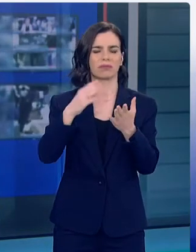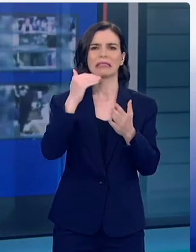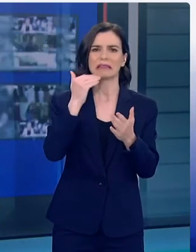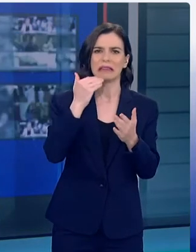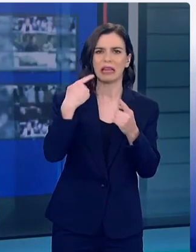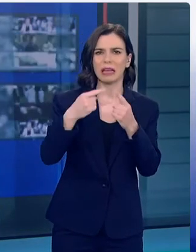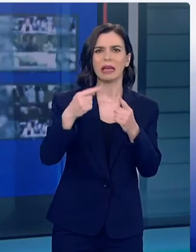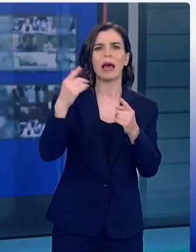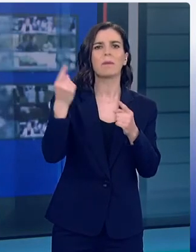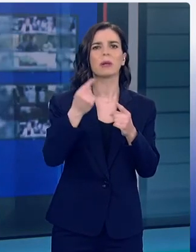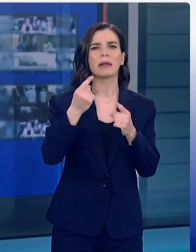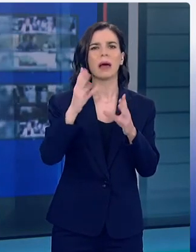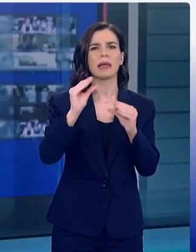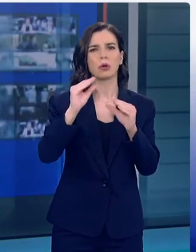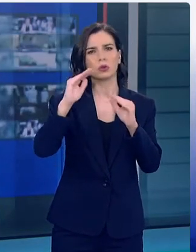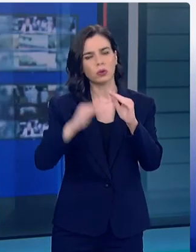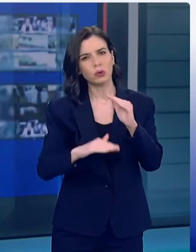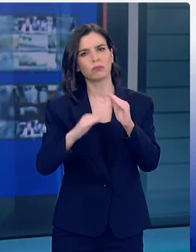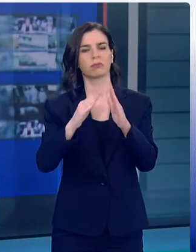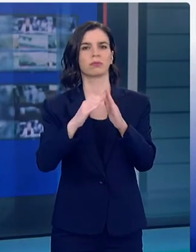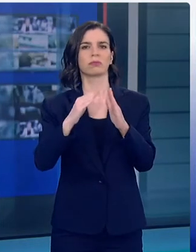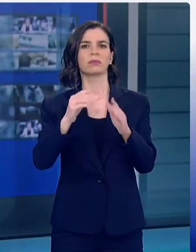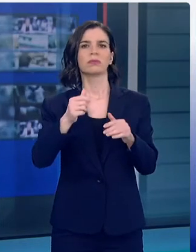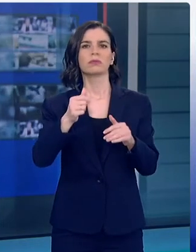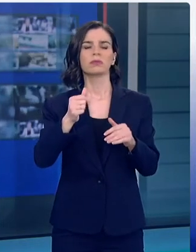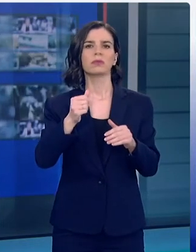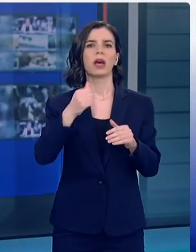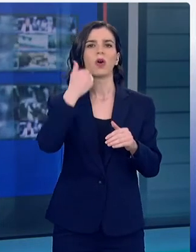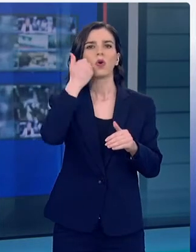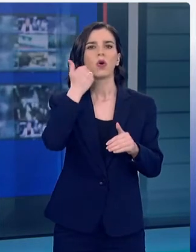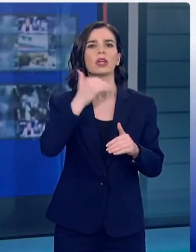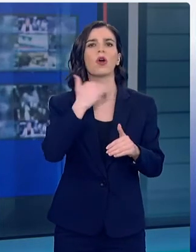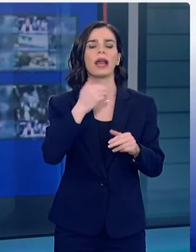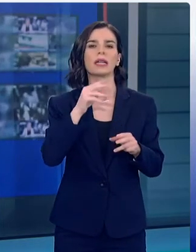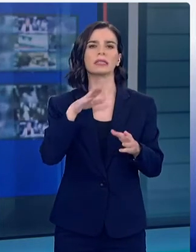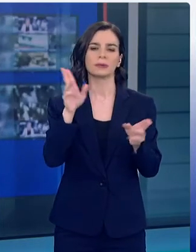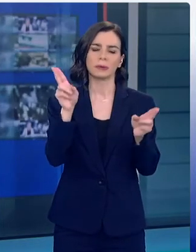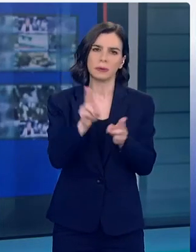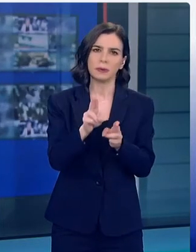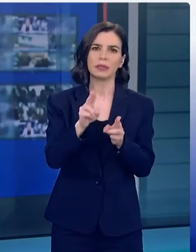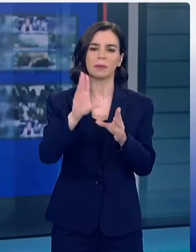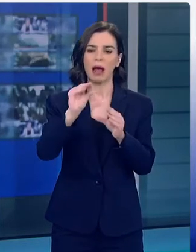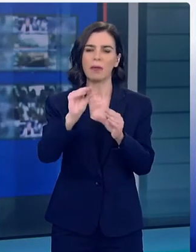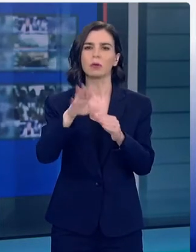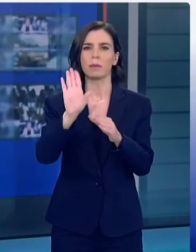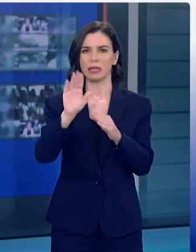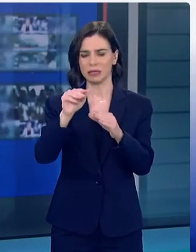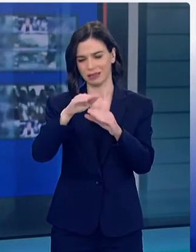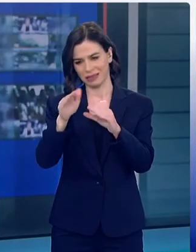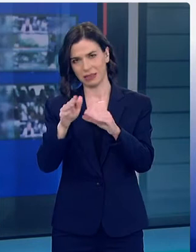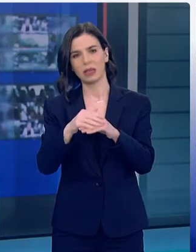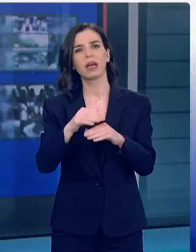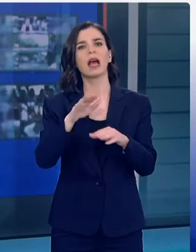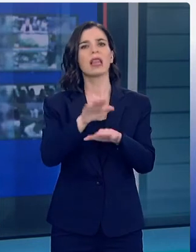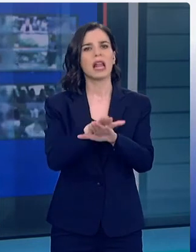γαλακτοκομικά προϊόντα χαμηλά σε λιπαρά, περιορισμό της κατανάλωσης κόκκινου κρέατος και να επιλέγουμε τα άπαχα μέρη, τα